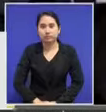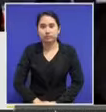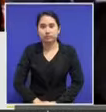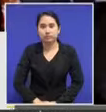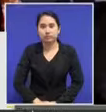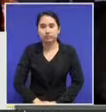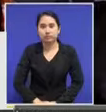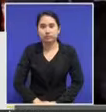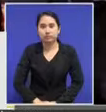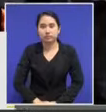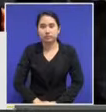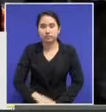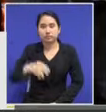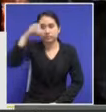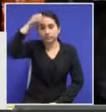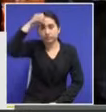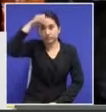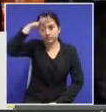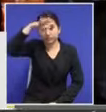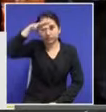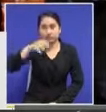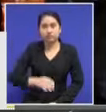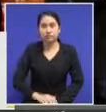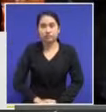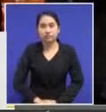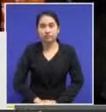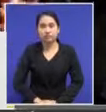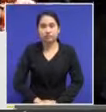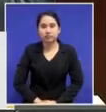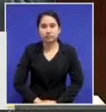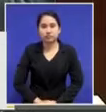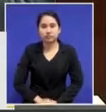ชัดๆนะคะธนาธรจึงรุ่งเรืองกิจค่ะ